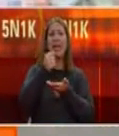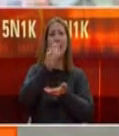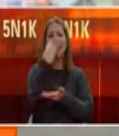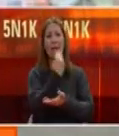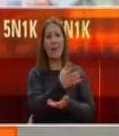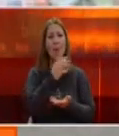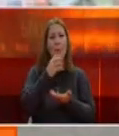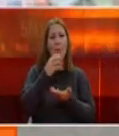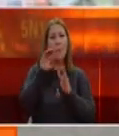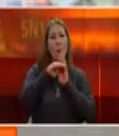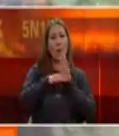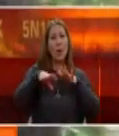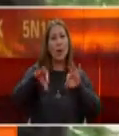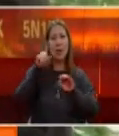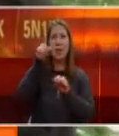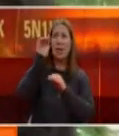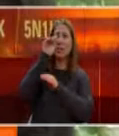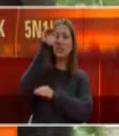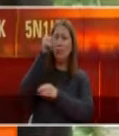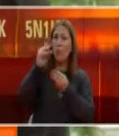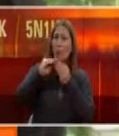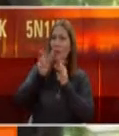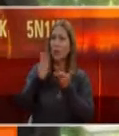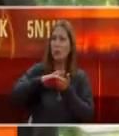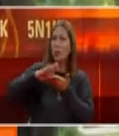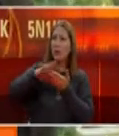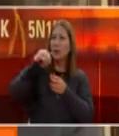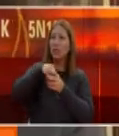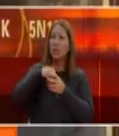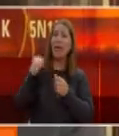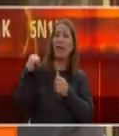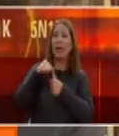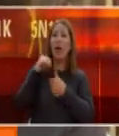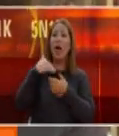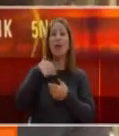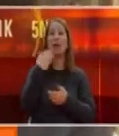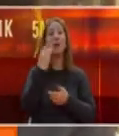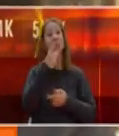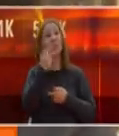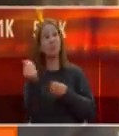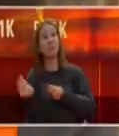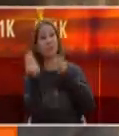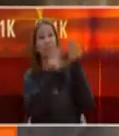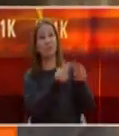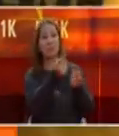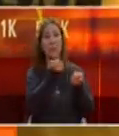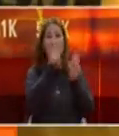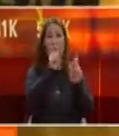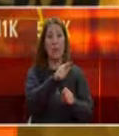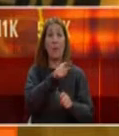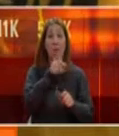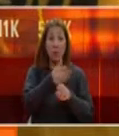yönetiyorlar yaşadıkları yerde. Yaşadıkları yerin sorunlarını giderebilmek için yine akranlarına bu hibeleri veriyorlar. Yani aslında